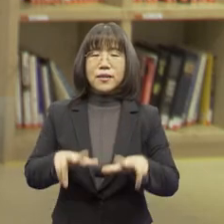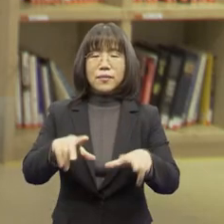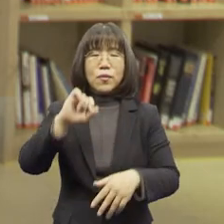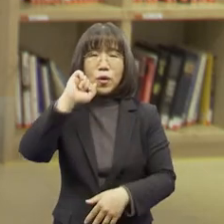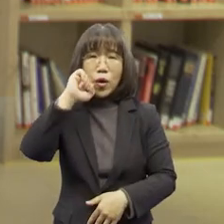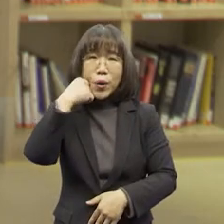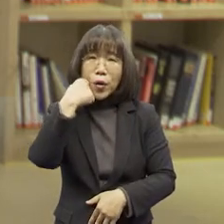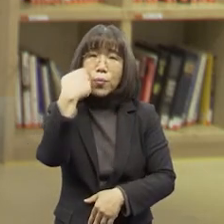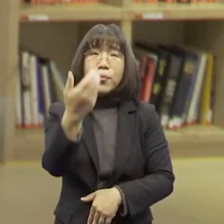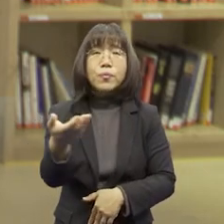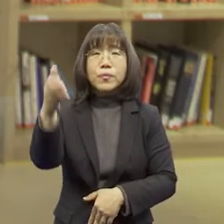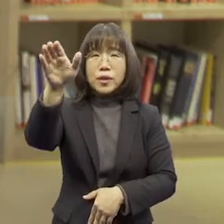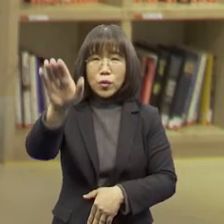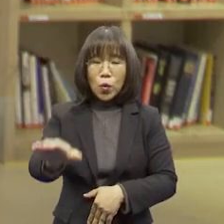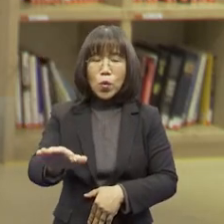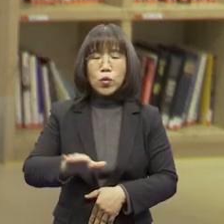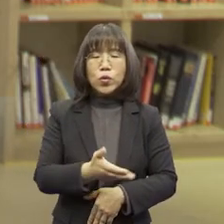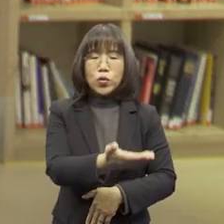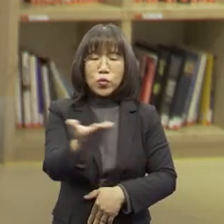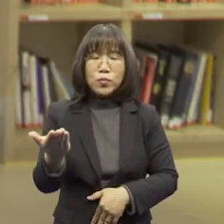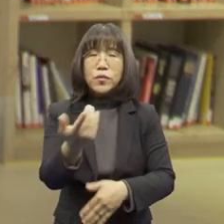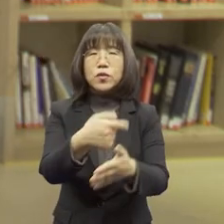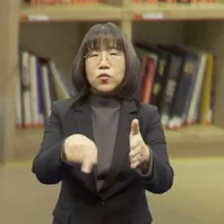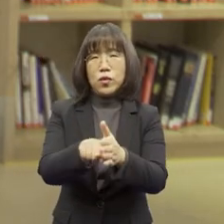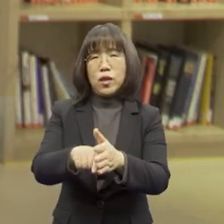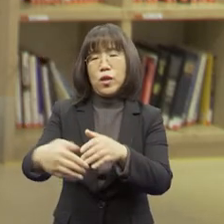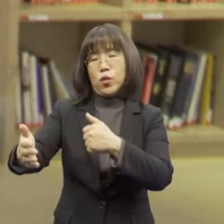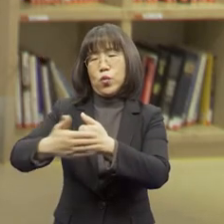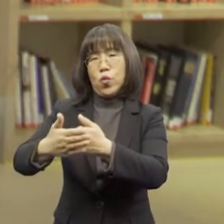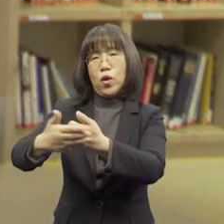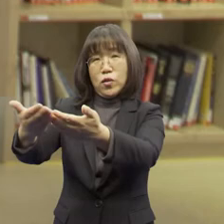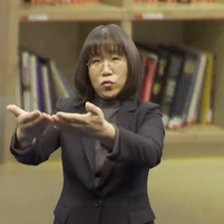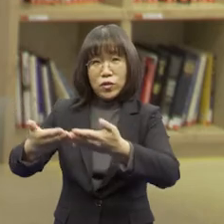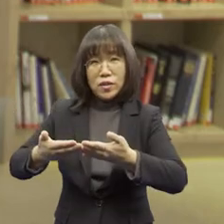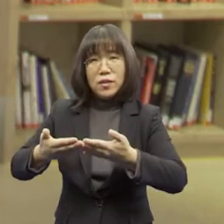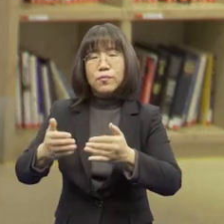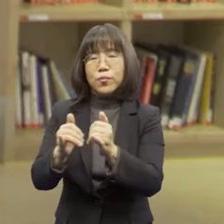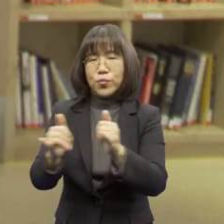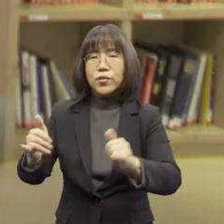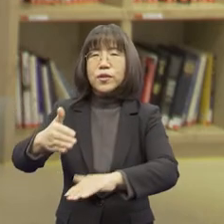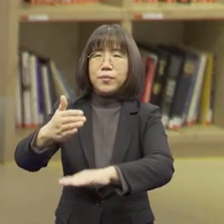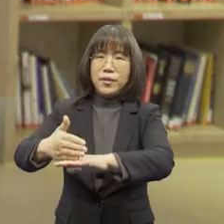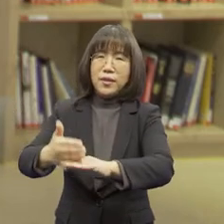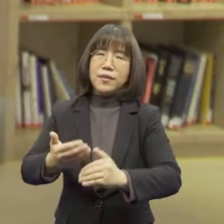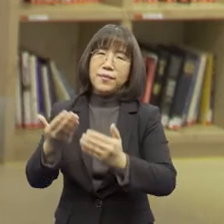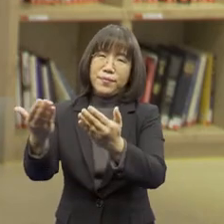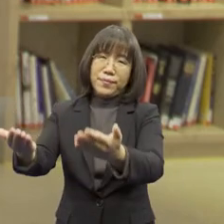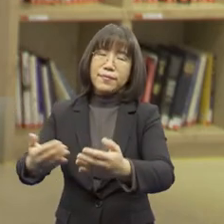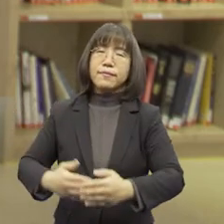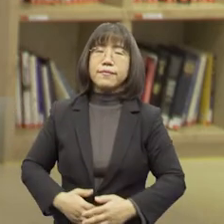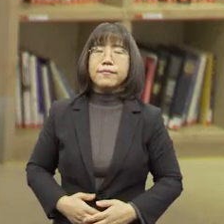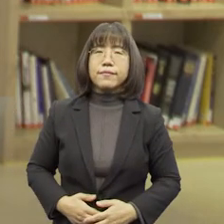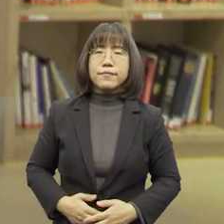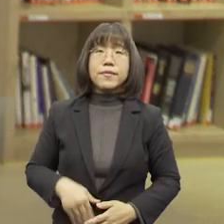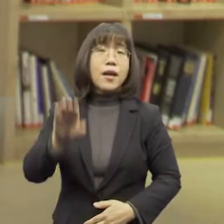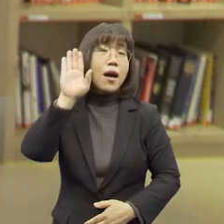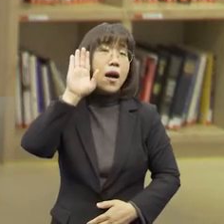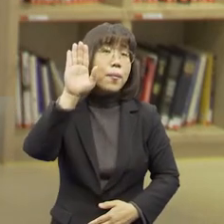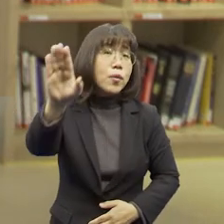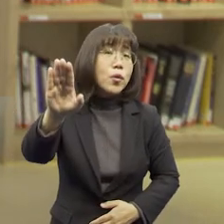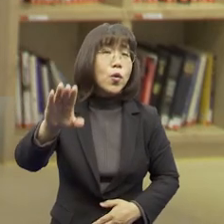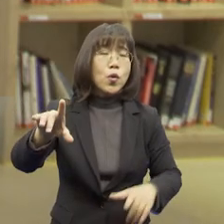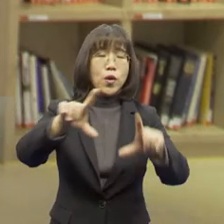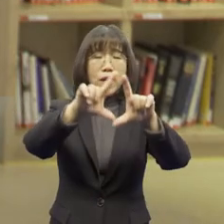힘든 행정 규정에도 불구하고 주민들을 위해 협조해 주신 관계 부서에 감사드립니다.